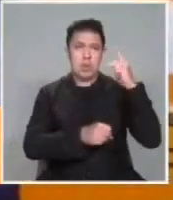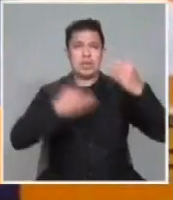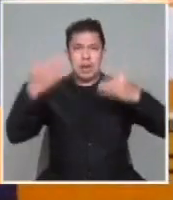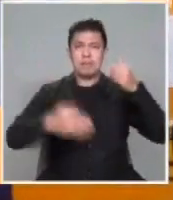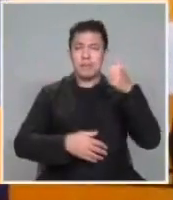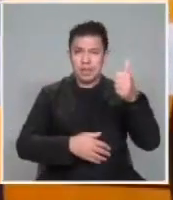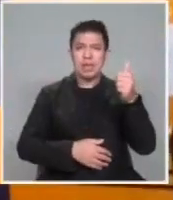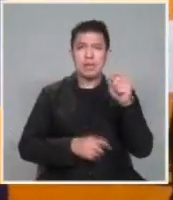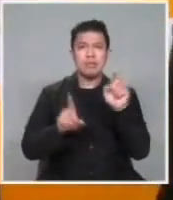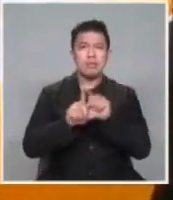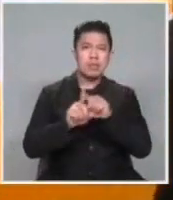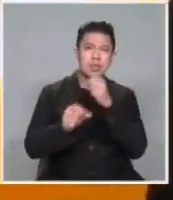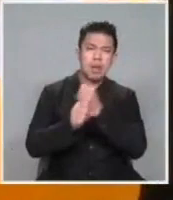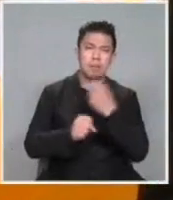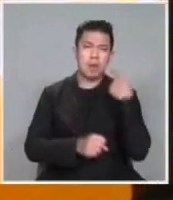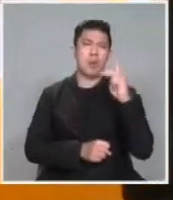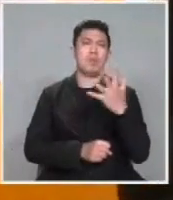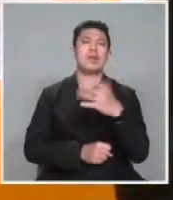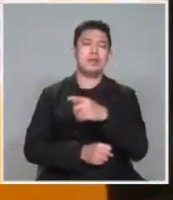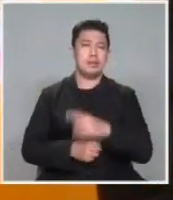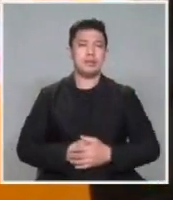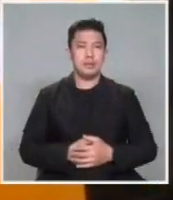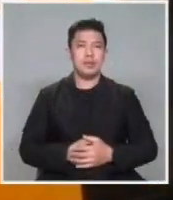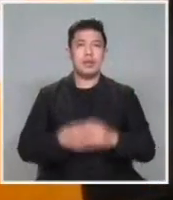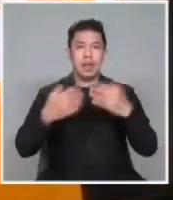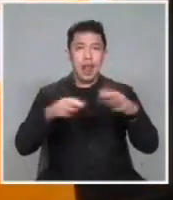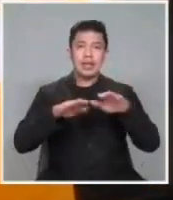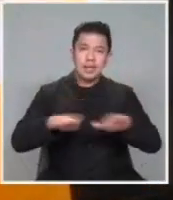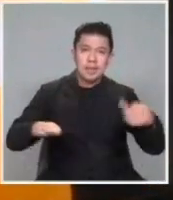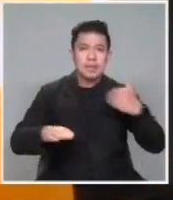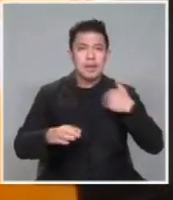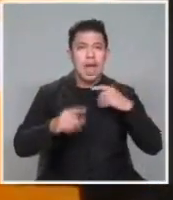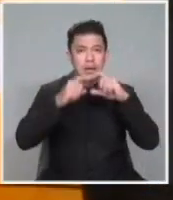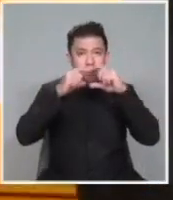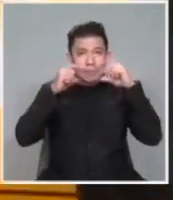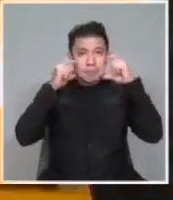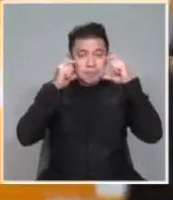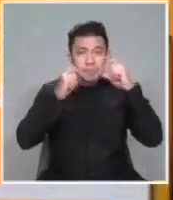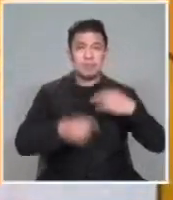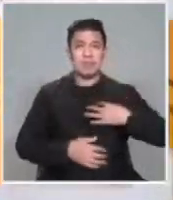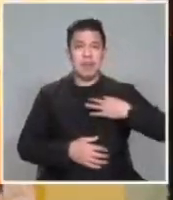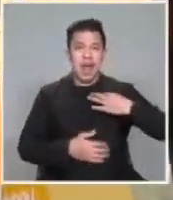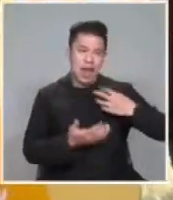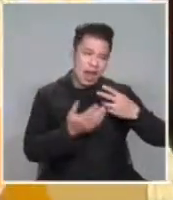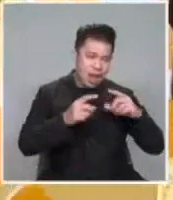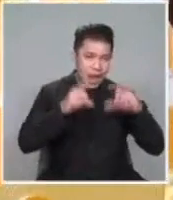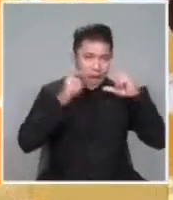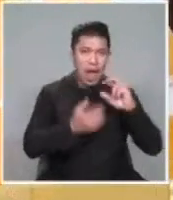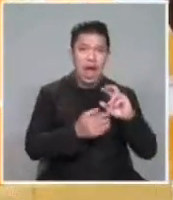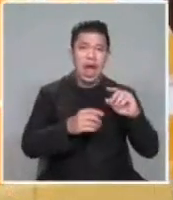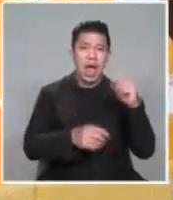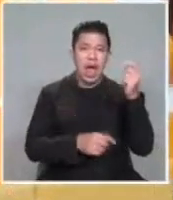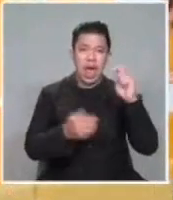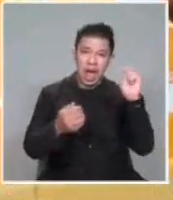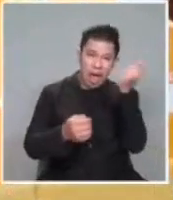ประโยชน์ดีกว่าไปทำในสิ่งที่ไม่เกิดประโยชน์จากนั้นนะคะเด็กๆได้มีการมอบหน้ากากอนามัยแบบผ้าและก็มอบโล่และดาบที่ประ